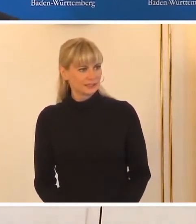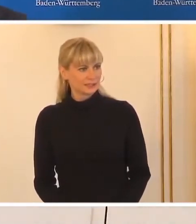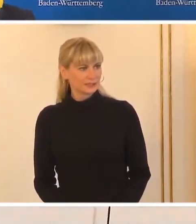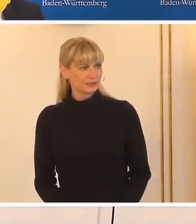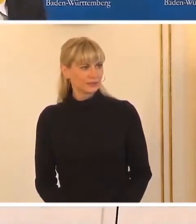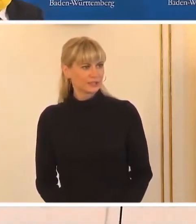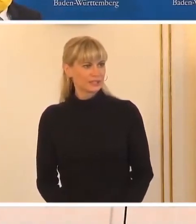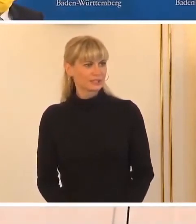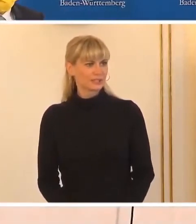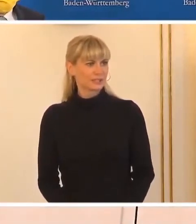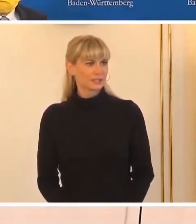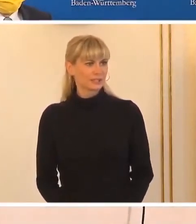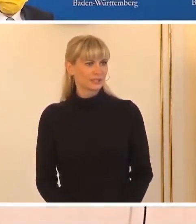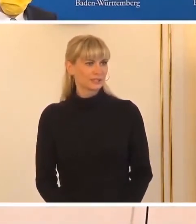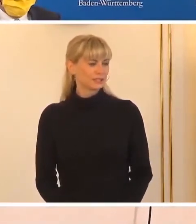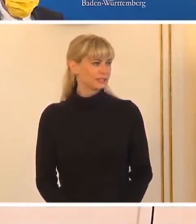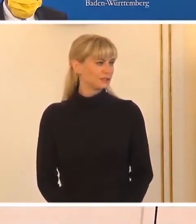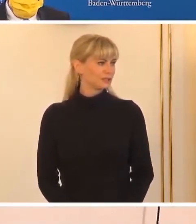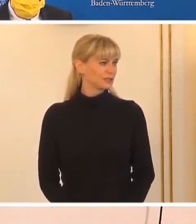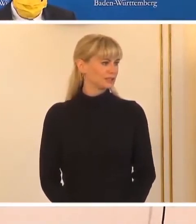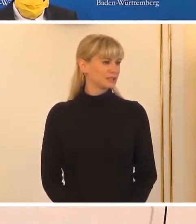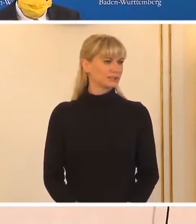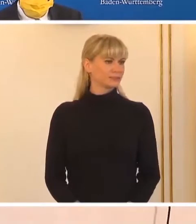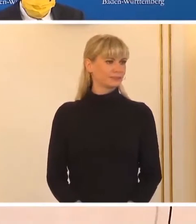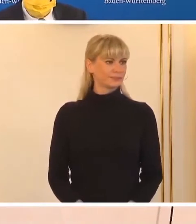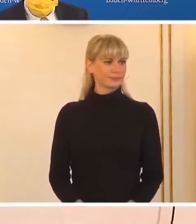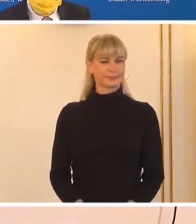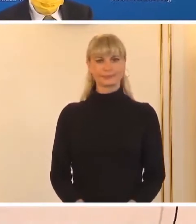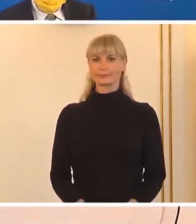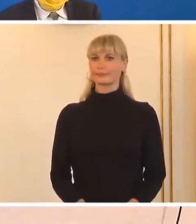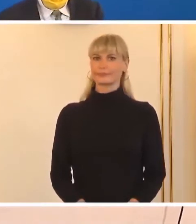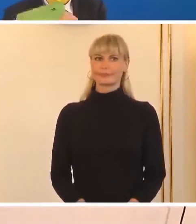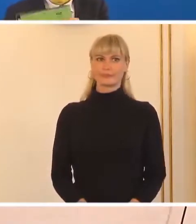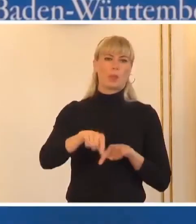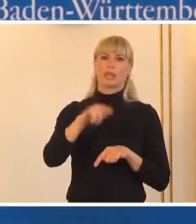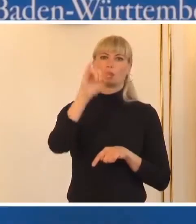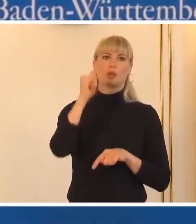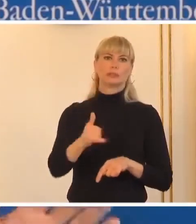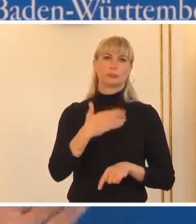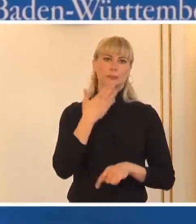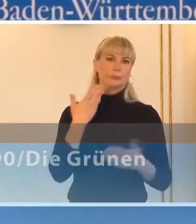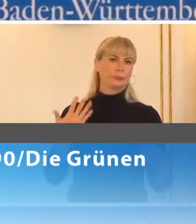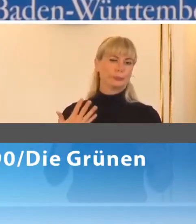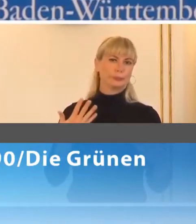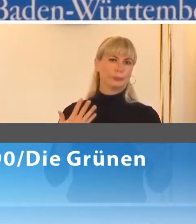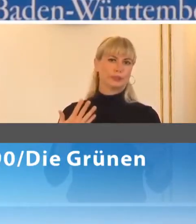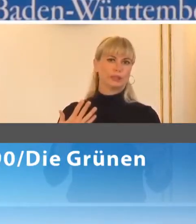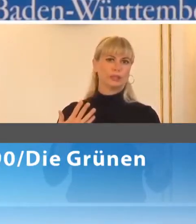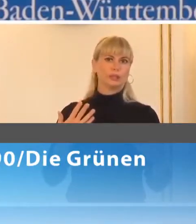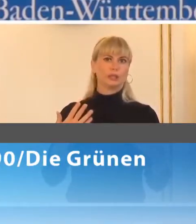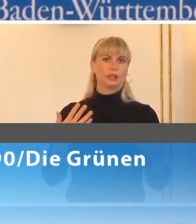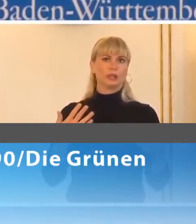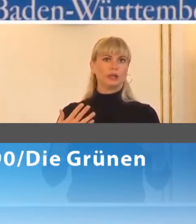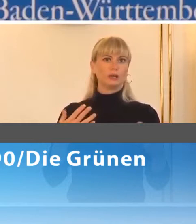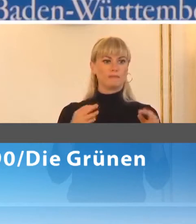dann frühestens am 6. Mai debattiert. Und das aus gutem Grund, betonte Kretschmann. Wir wollen nicht alle Beschränkungen